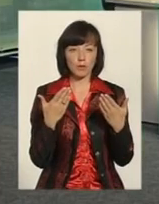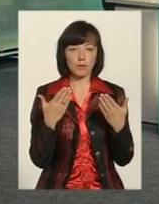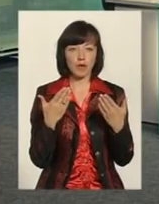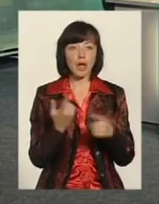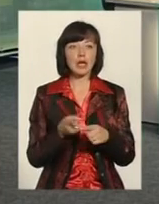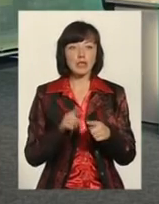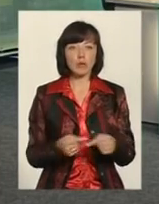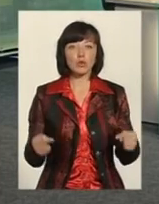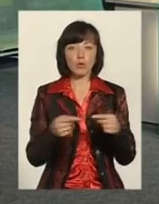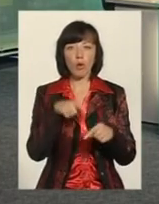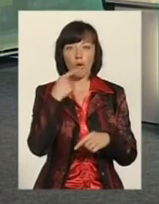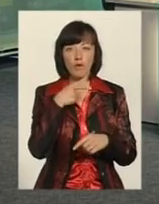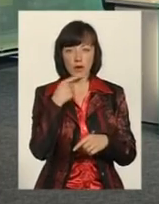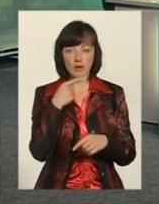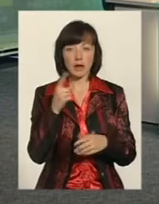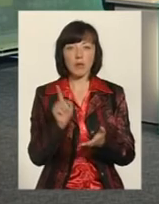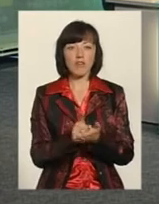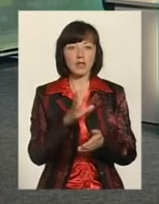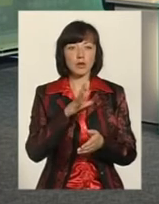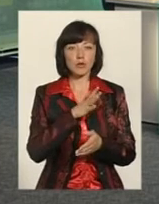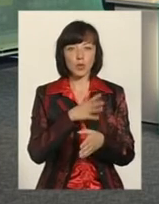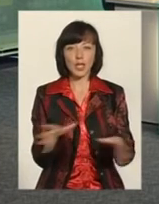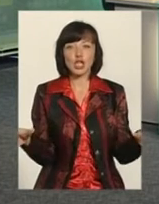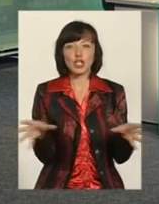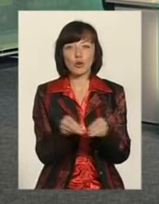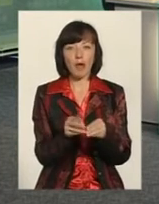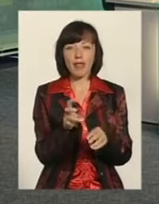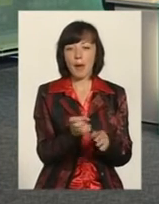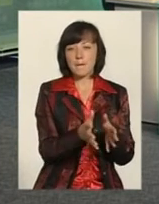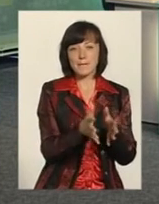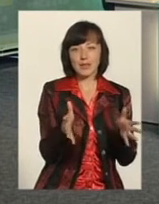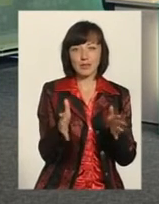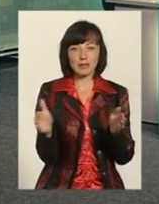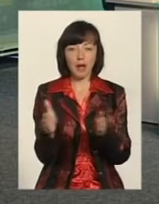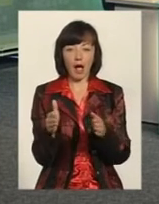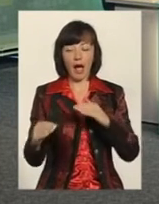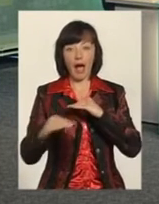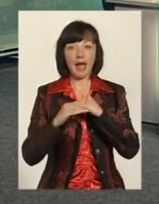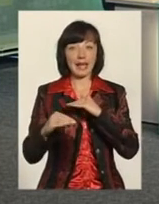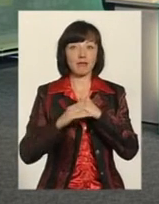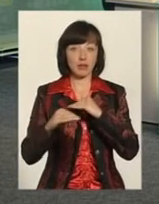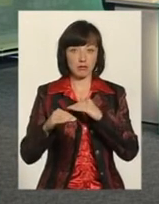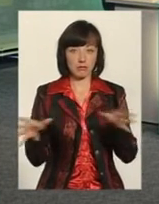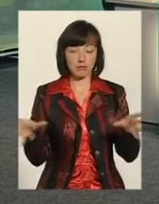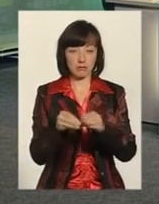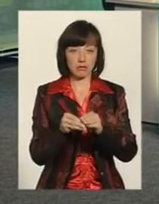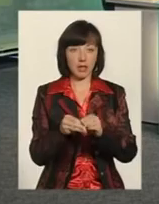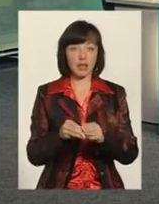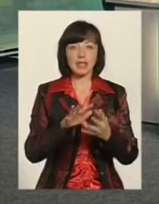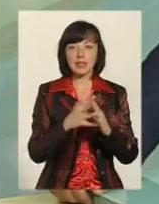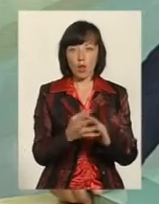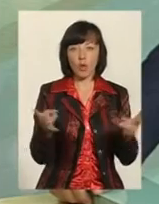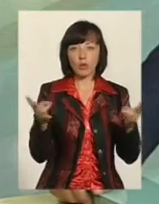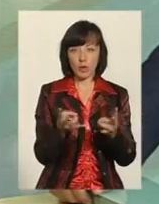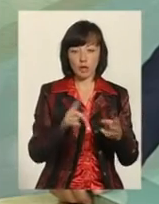тому я і говорив, що це повинен бути шлюб не більшого з меншого, абсолютно, а шлюб рівних. Село